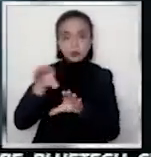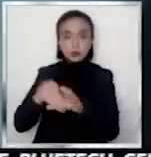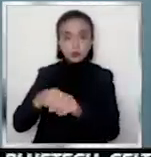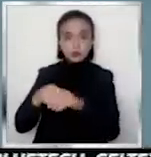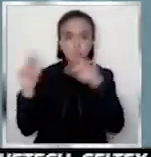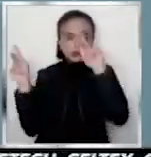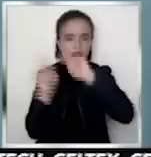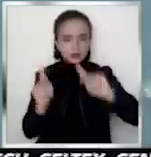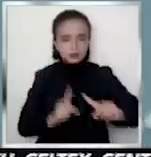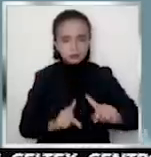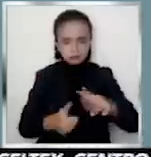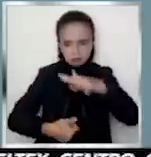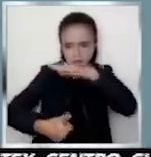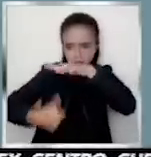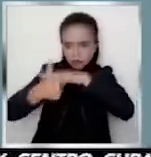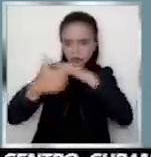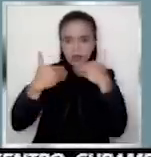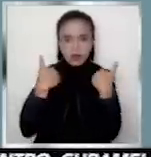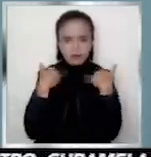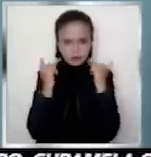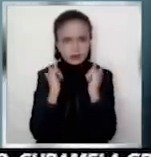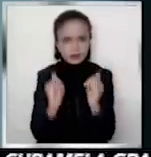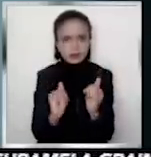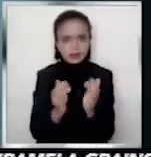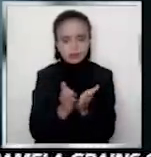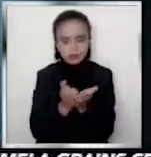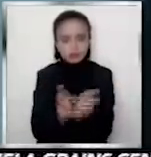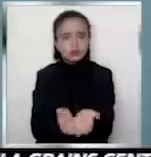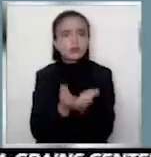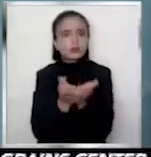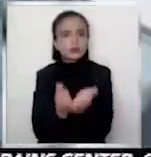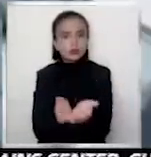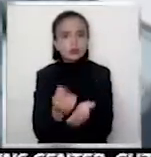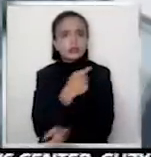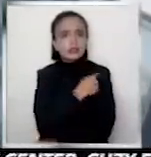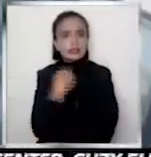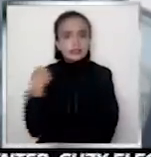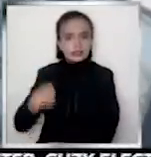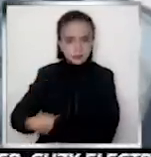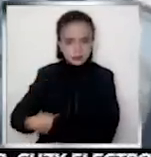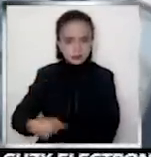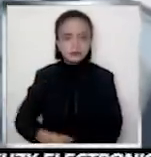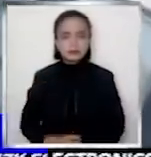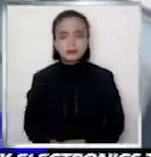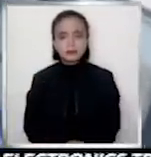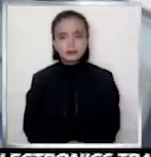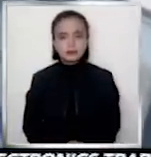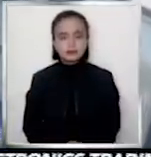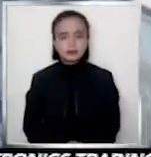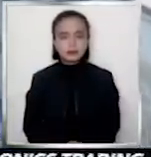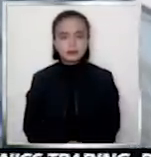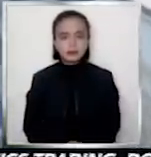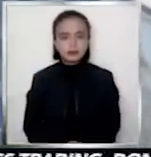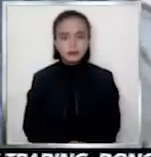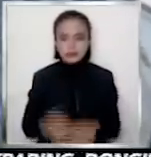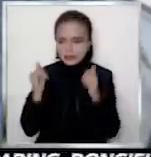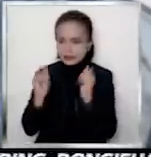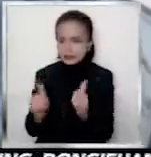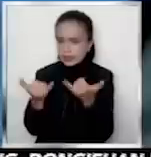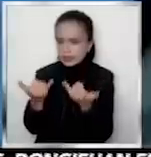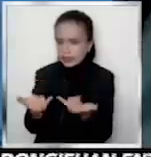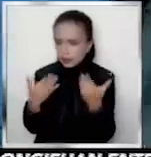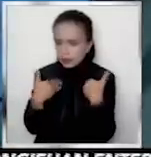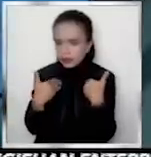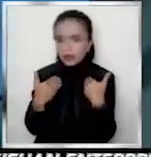kanila ang mga nakapaligid pa rin na sasakyang pandagat ng bansang China sa isla. Until now, there is still a presence of Chinese maritime